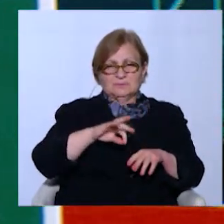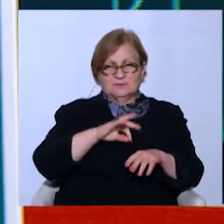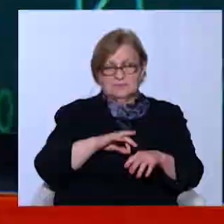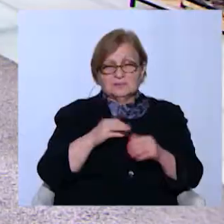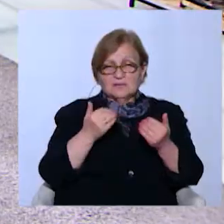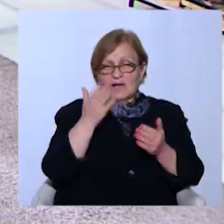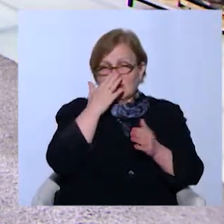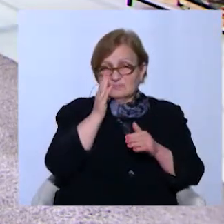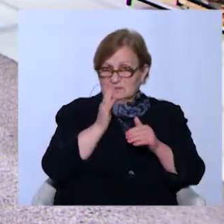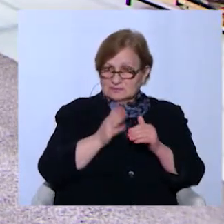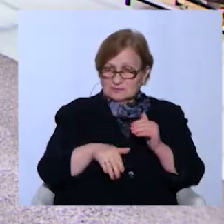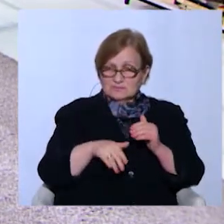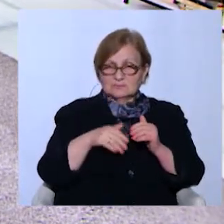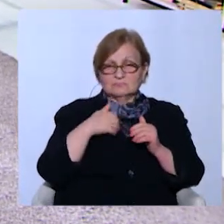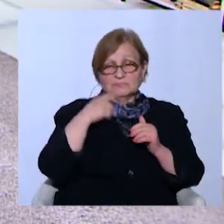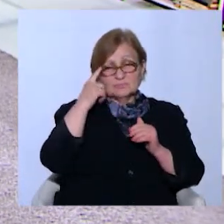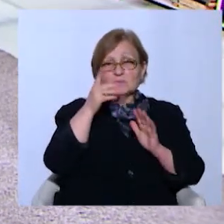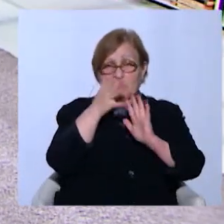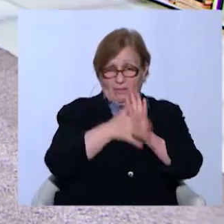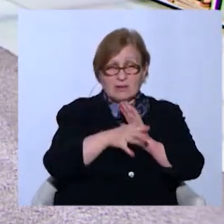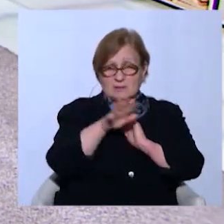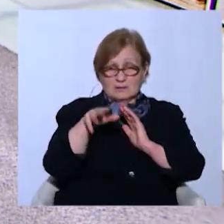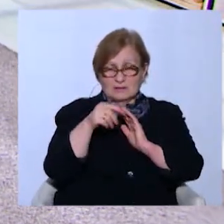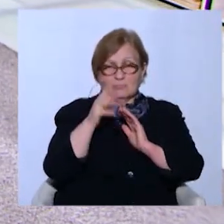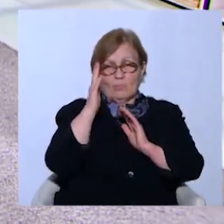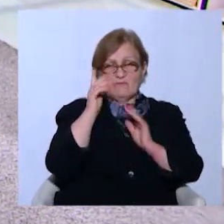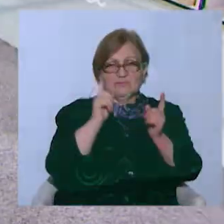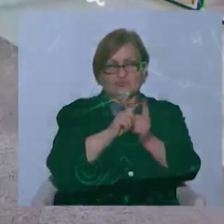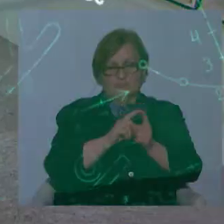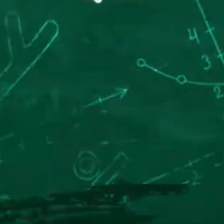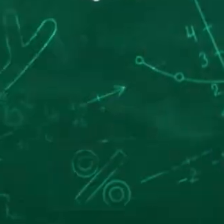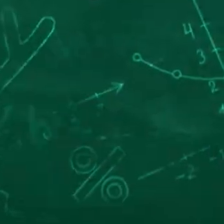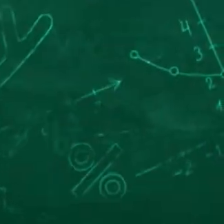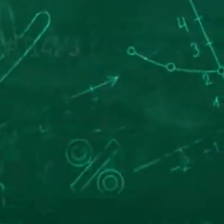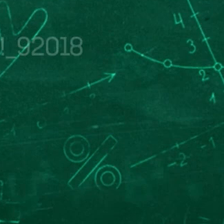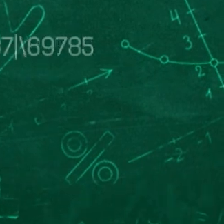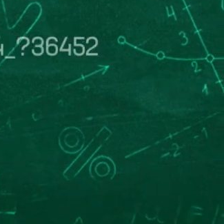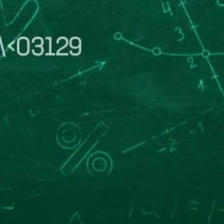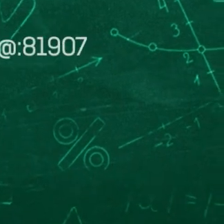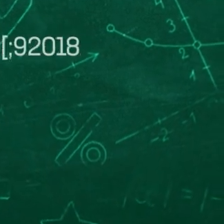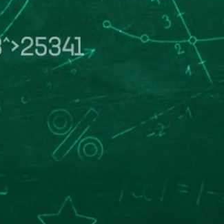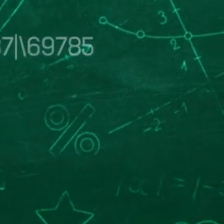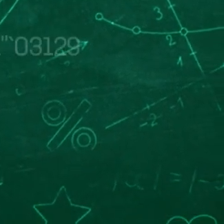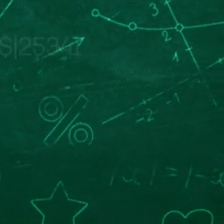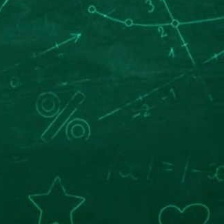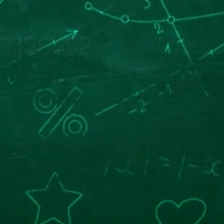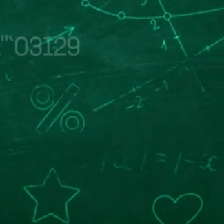გაკვეთილი დასასრულს მიუახლოვთ და იმედია ყველაფერი გაიგეთ. მომავალ შეხვედრამდე.